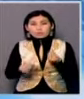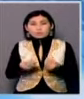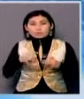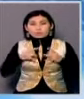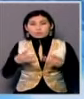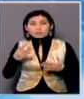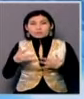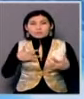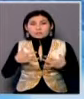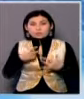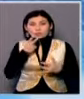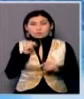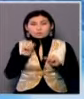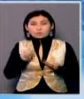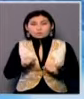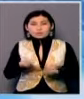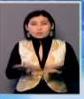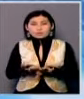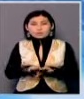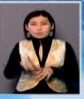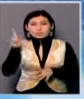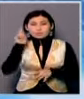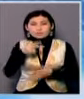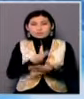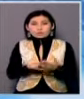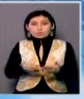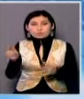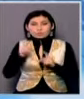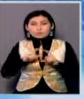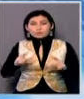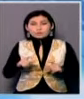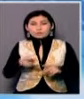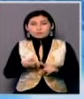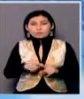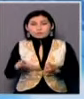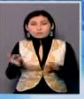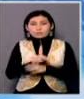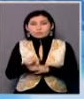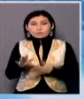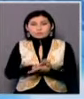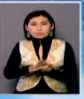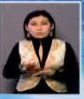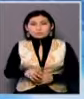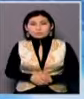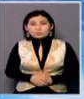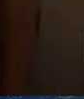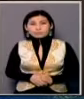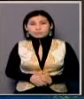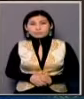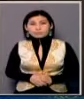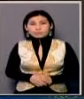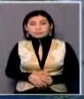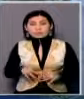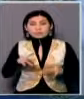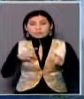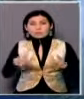мерекелік концерт көпшілікке көрсетілді. Сондай-ақ танымал қолөнер шеберлері мектеп оқушыларына шеберлік дәріс өткізді. Әз